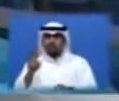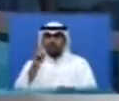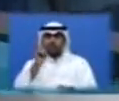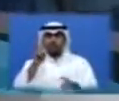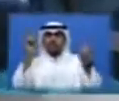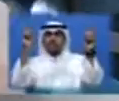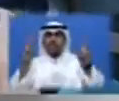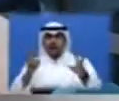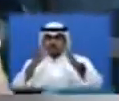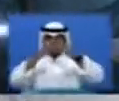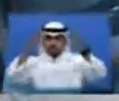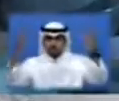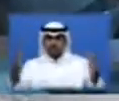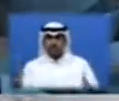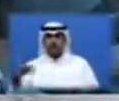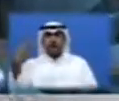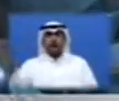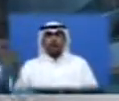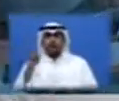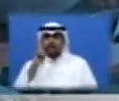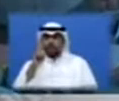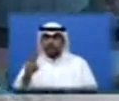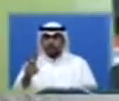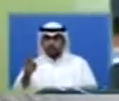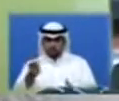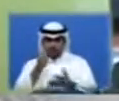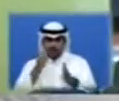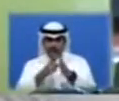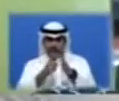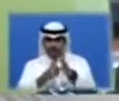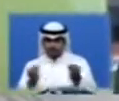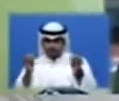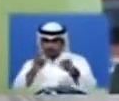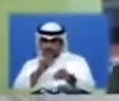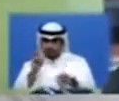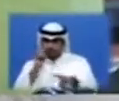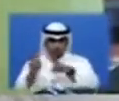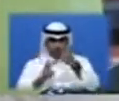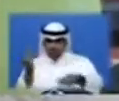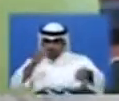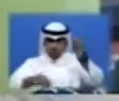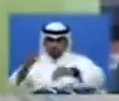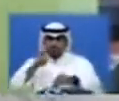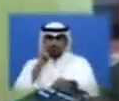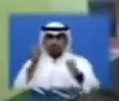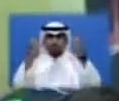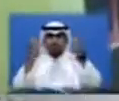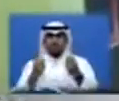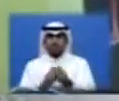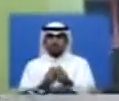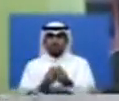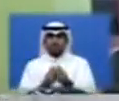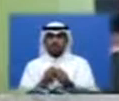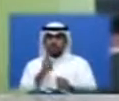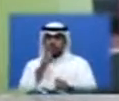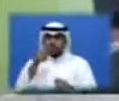40 جهاز تفاعل، فيرفعه من النظرية إلى التطبيق. باختصار، اللي يكره مادة الرياضيات